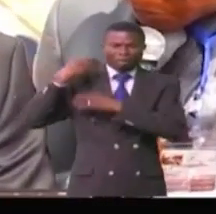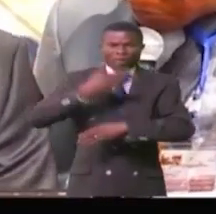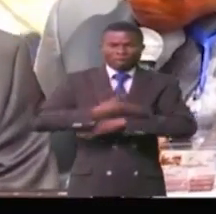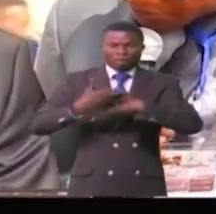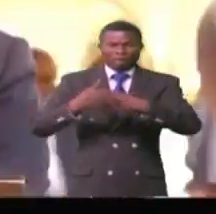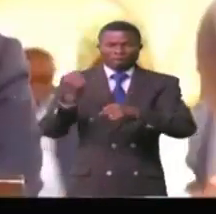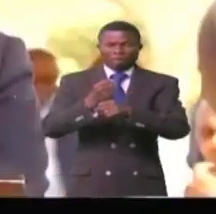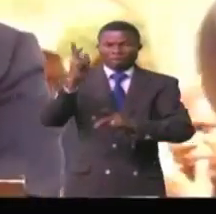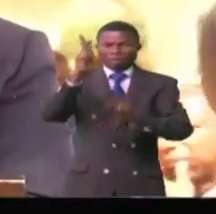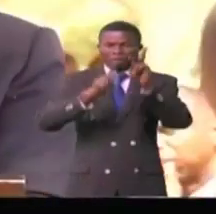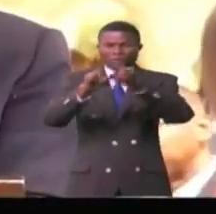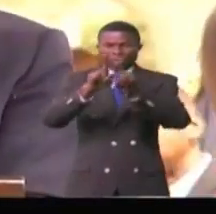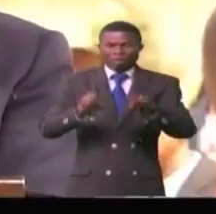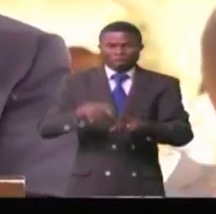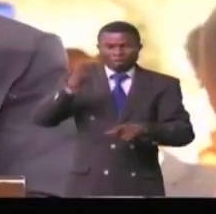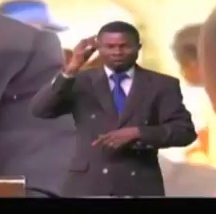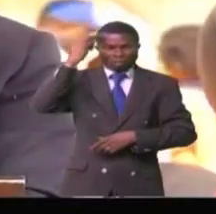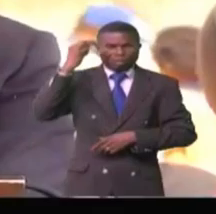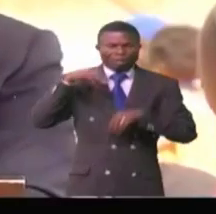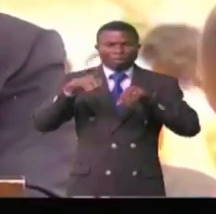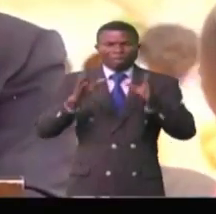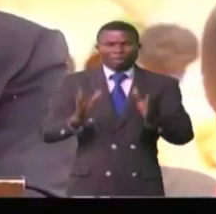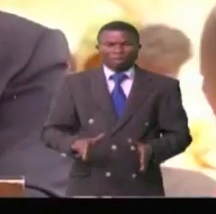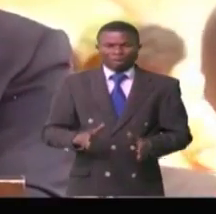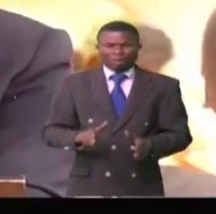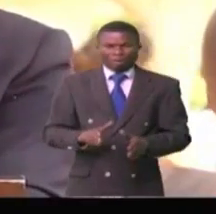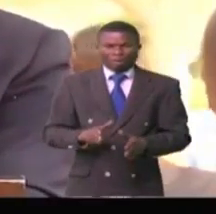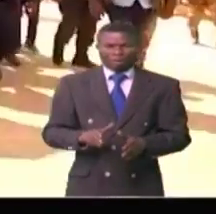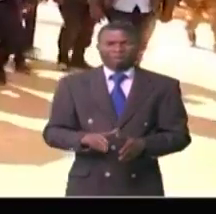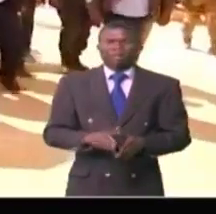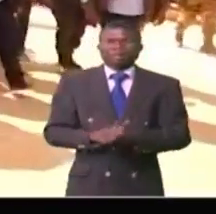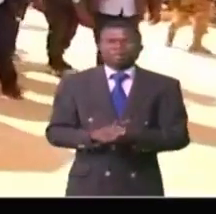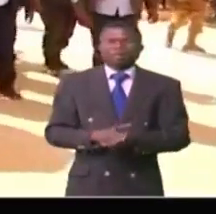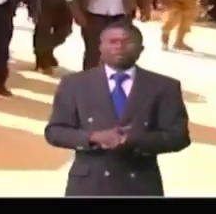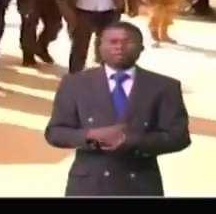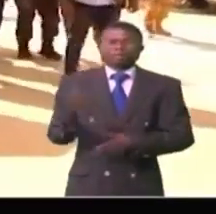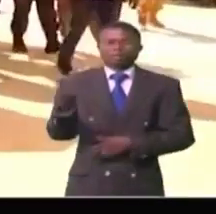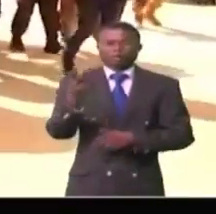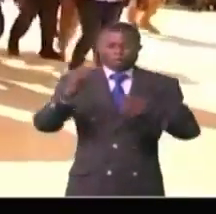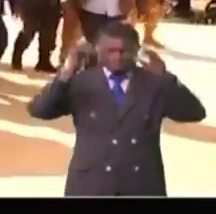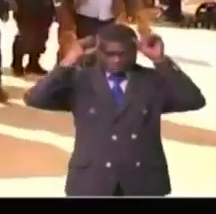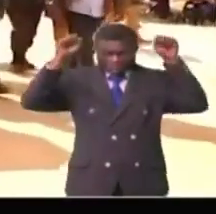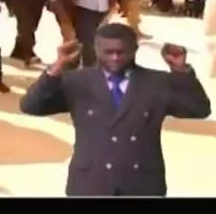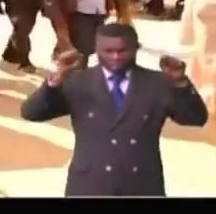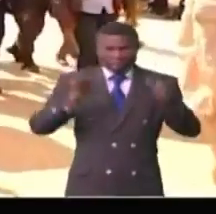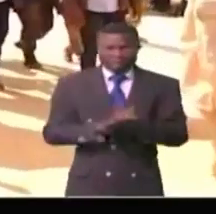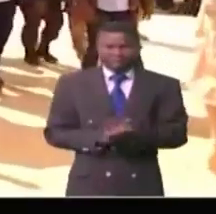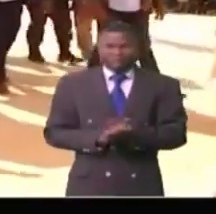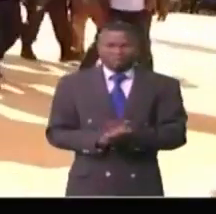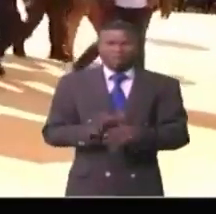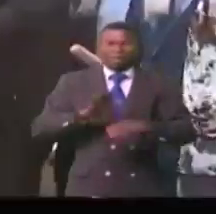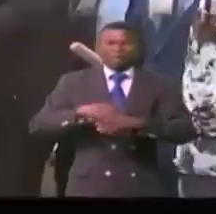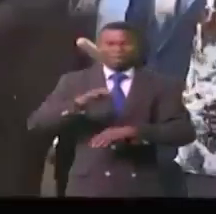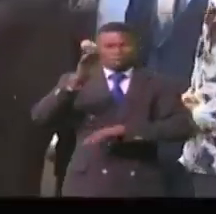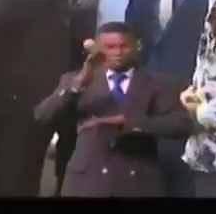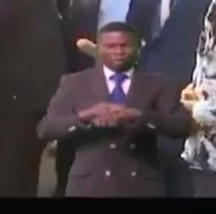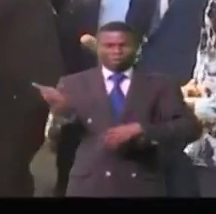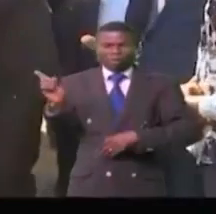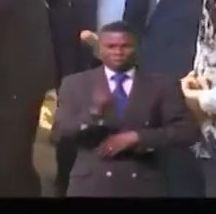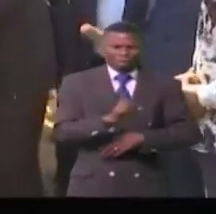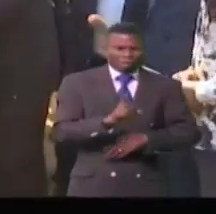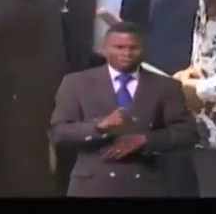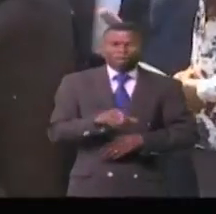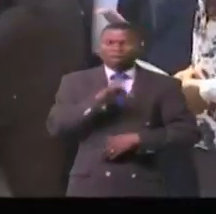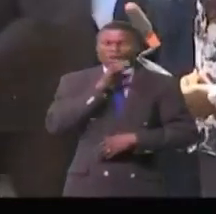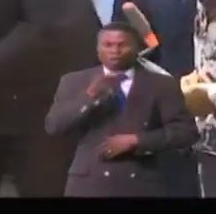et travaux publics et du premier ministre congolais, fils du terroir. Les deux chefs d'État ont été par la suite invités à effectuer la pose de